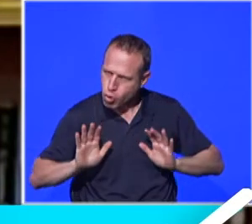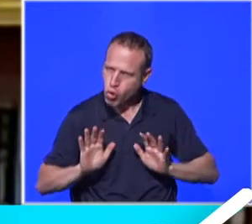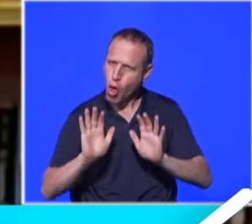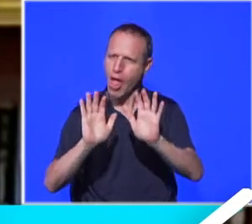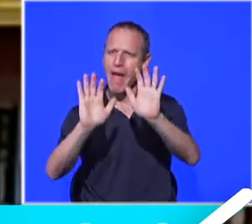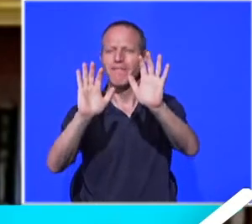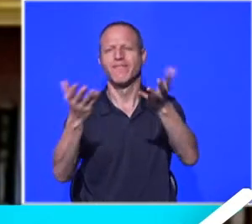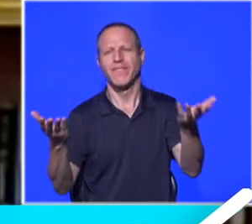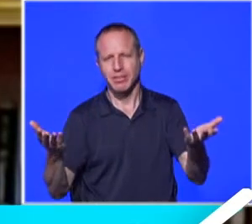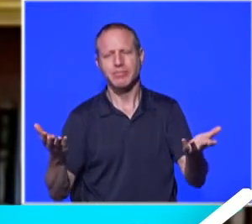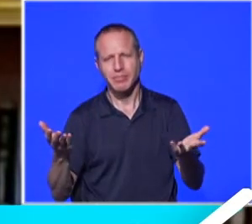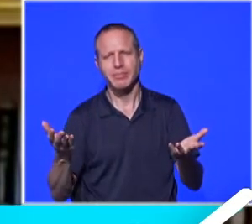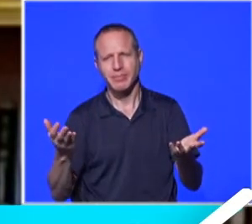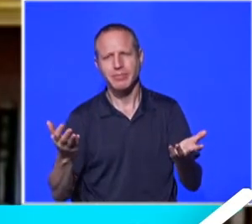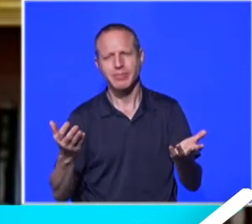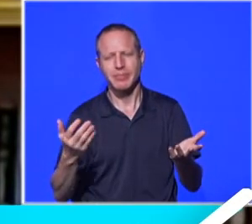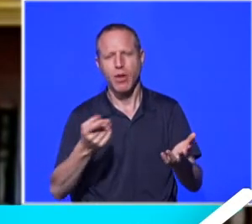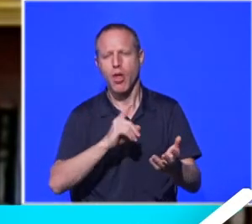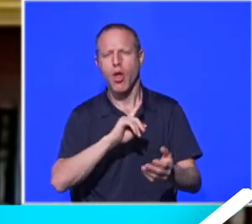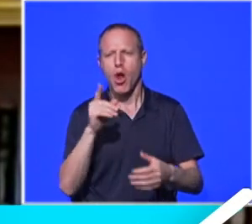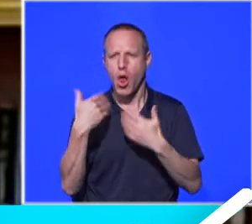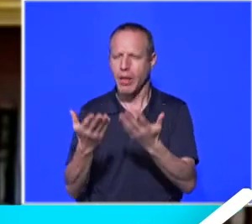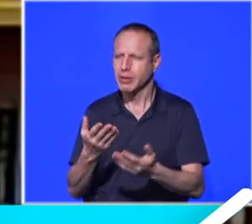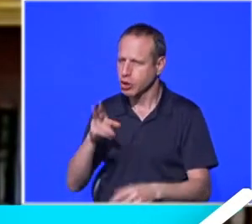שלו, זה לא לתת